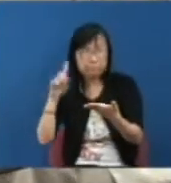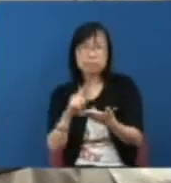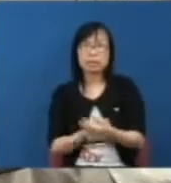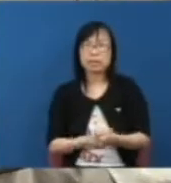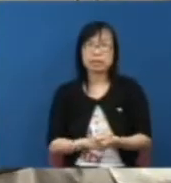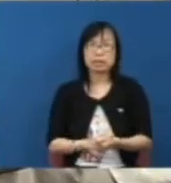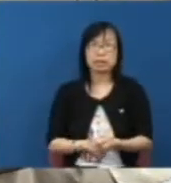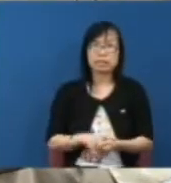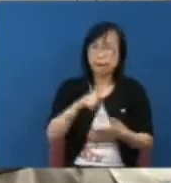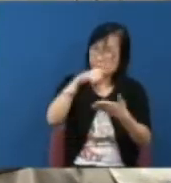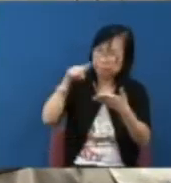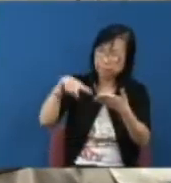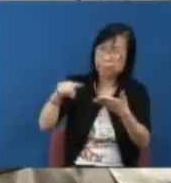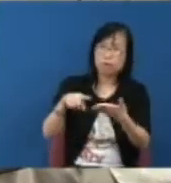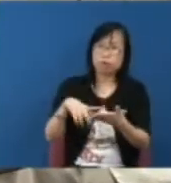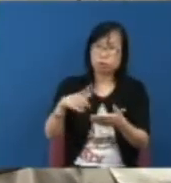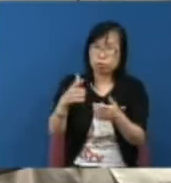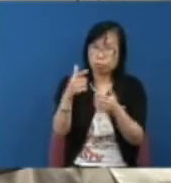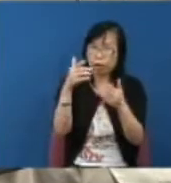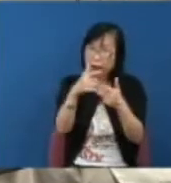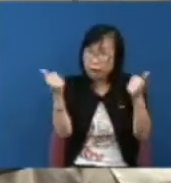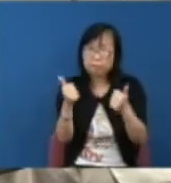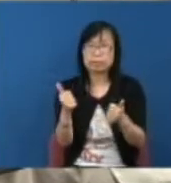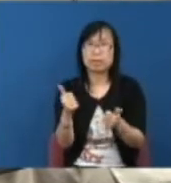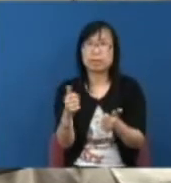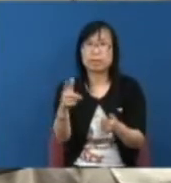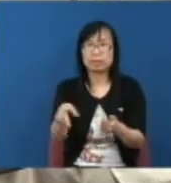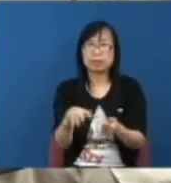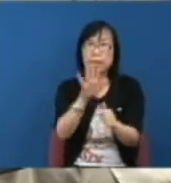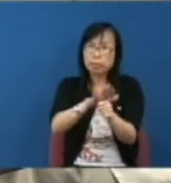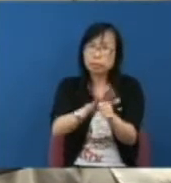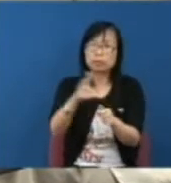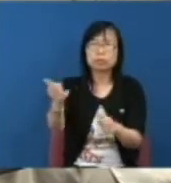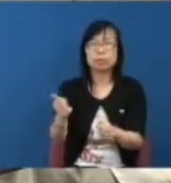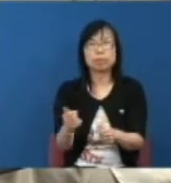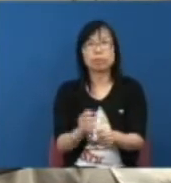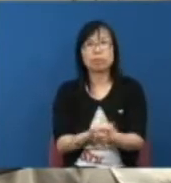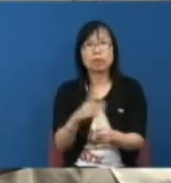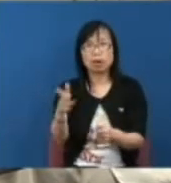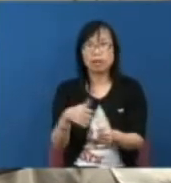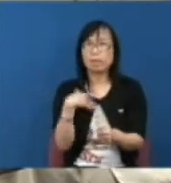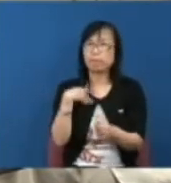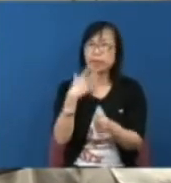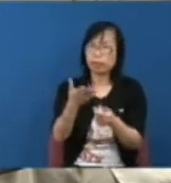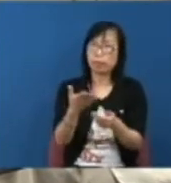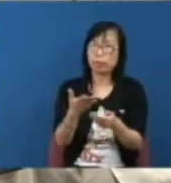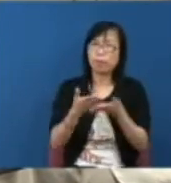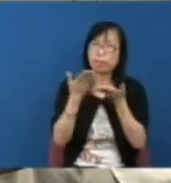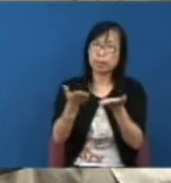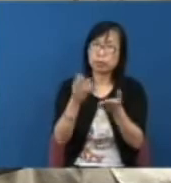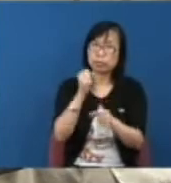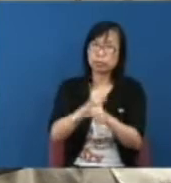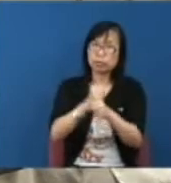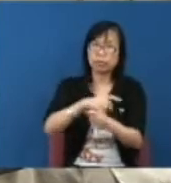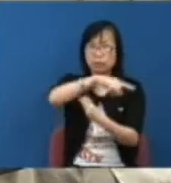如佢睇一個評分，如果符合或者每年都可以保持得到嘅，咁我就覺得值得俾佢可以寬鬆啲，或者做多啲嗰